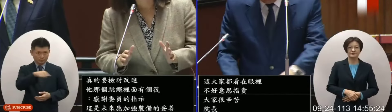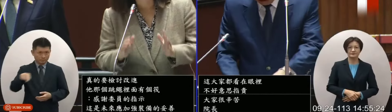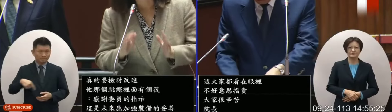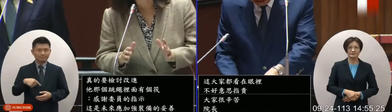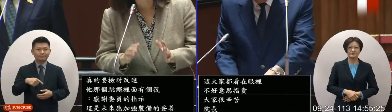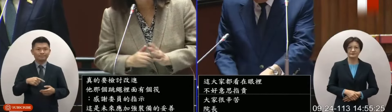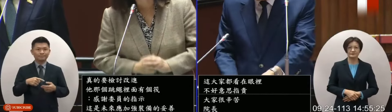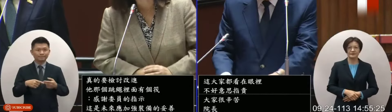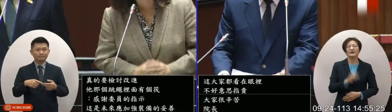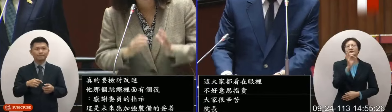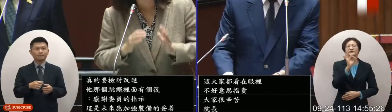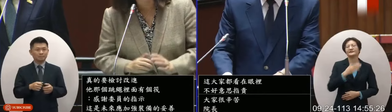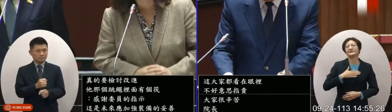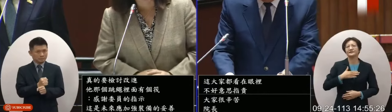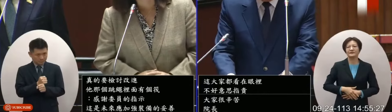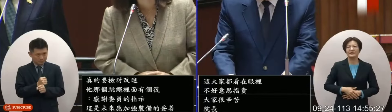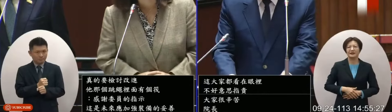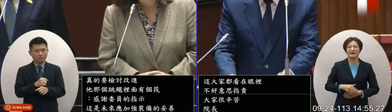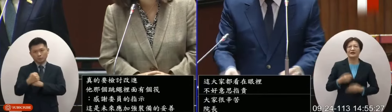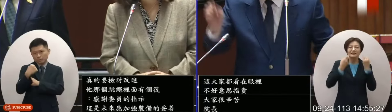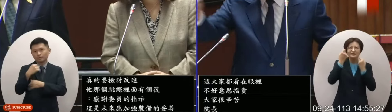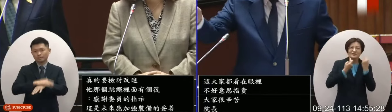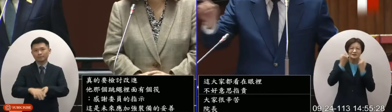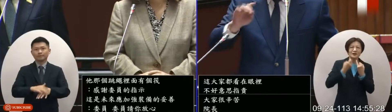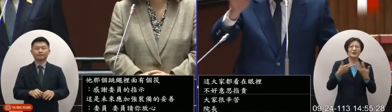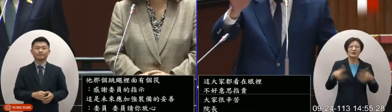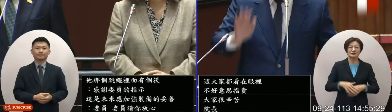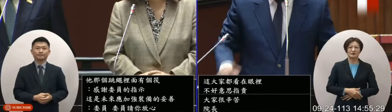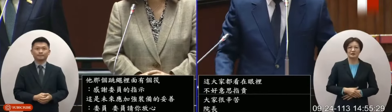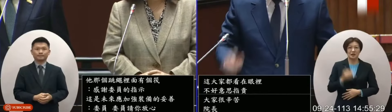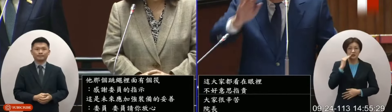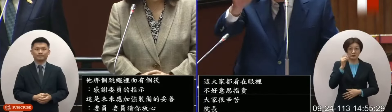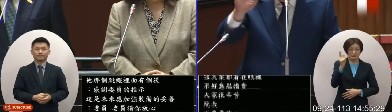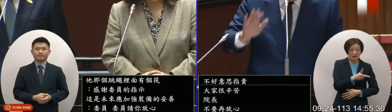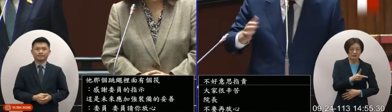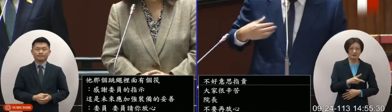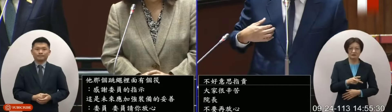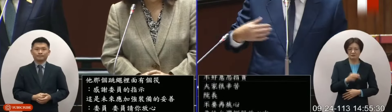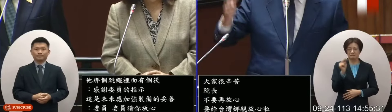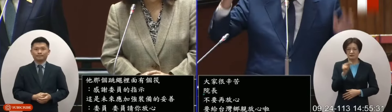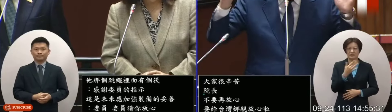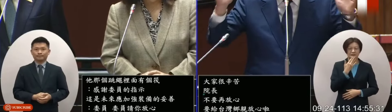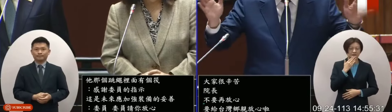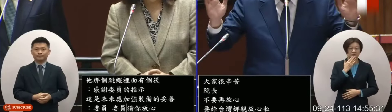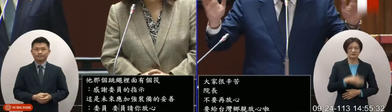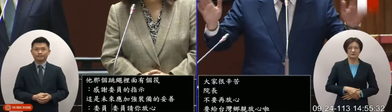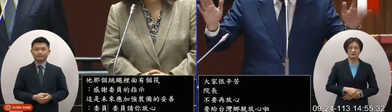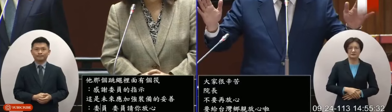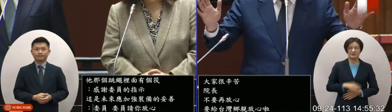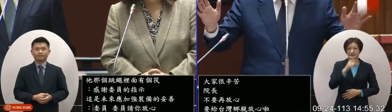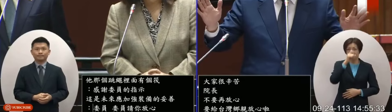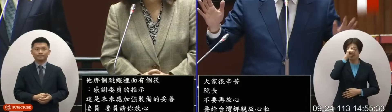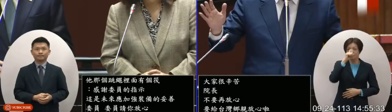兄姐妹的，其他的 弟兄姐妹很多啦。今麦搁六个一边咧，足歹看啦。我唔免我放心，予全